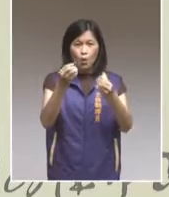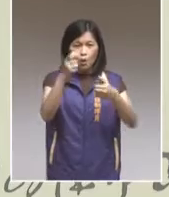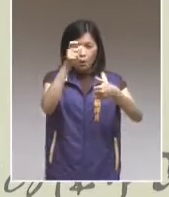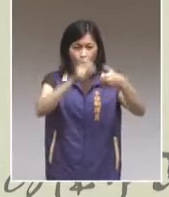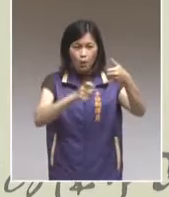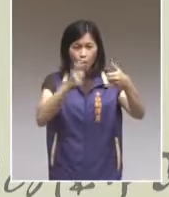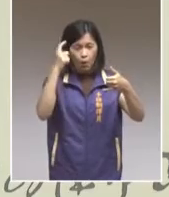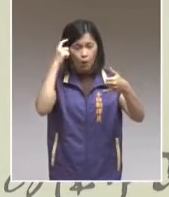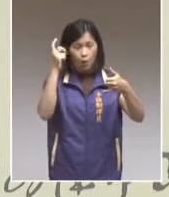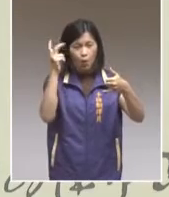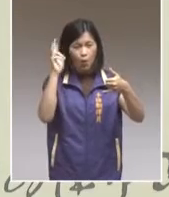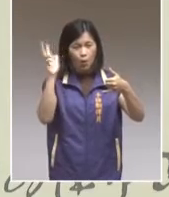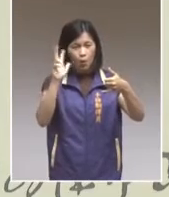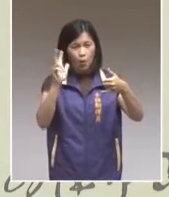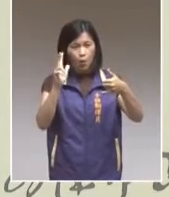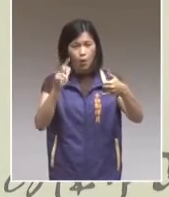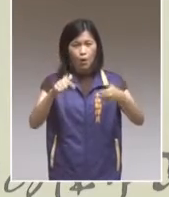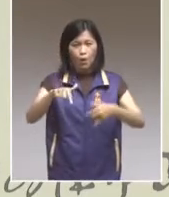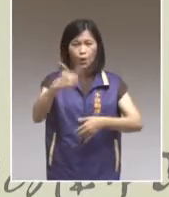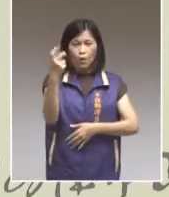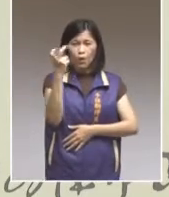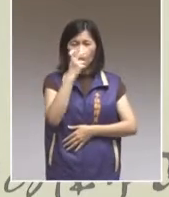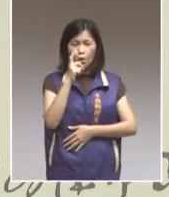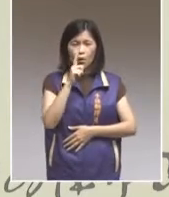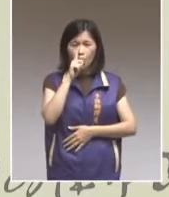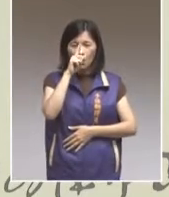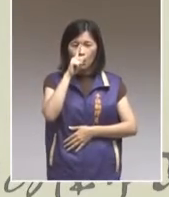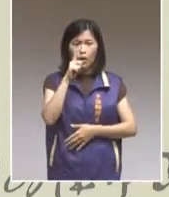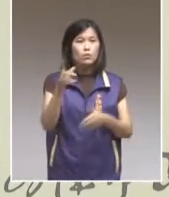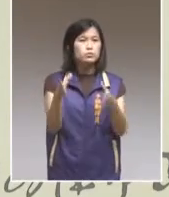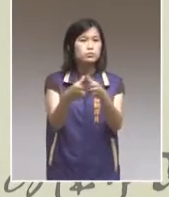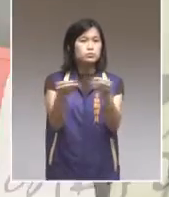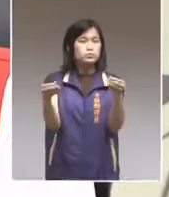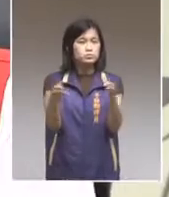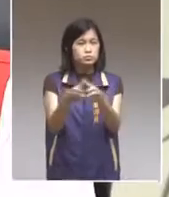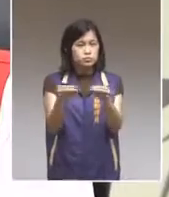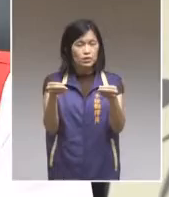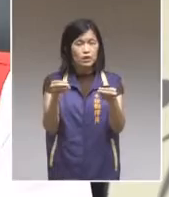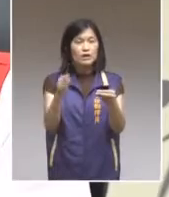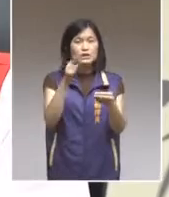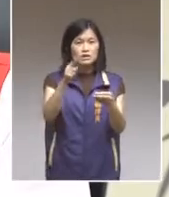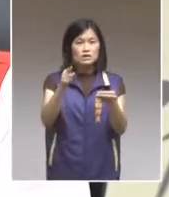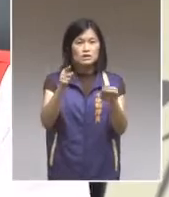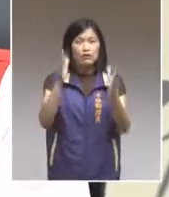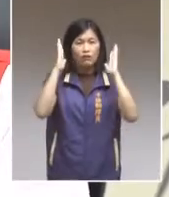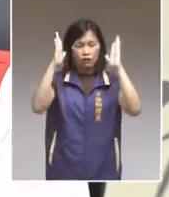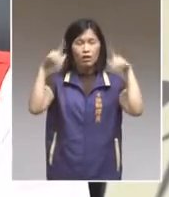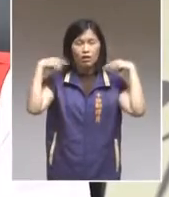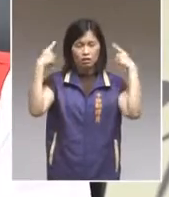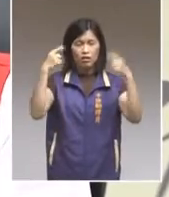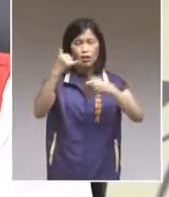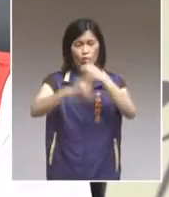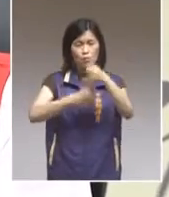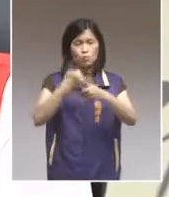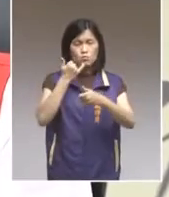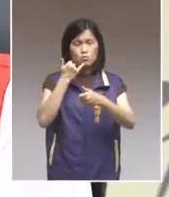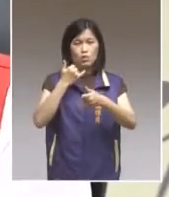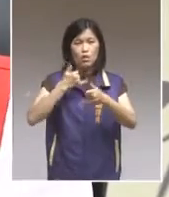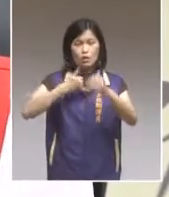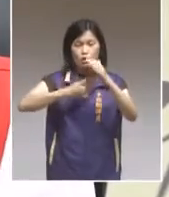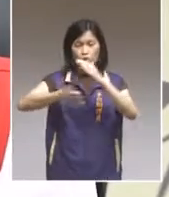需要快筛，啊、哦，那你可以正常生活，啊、哦，可不可以到学校？